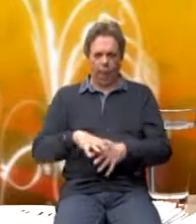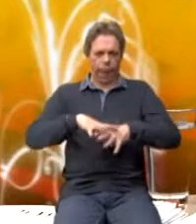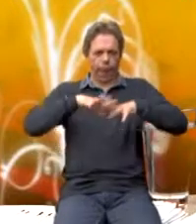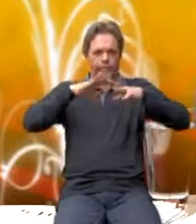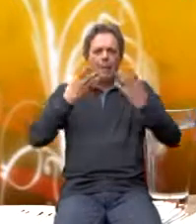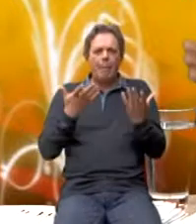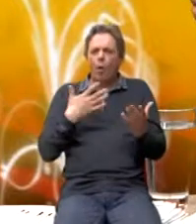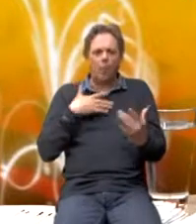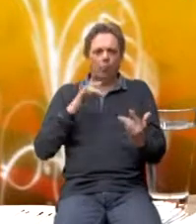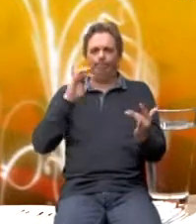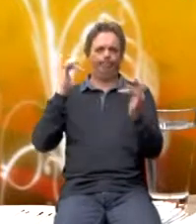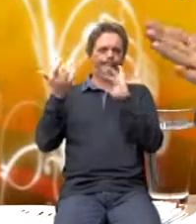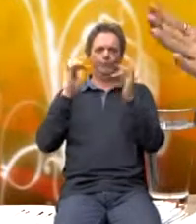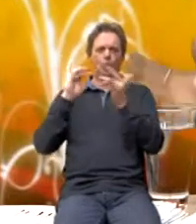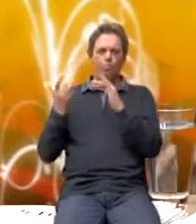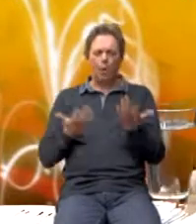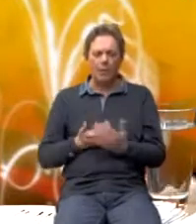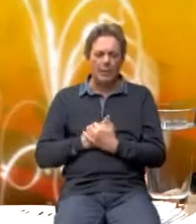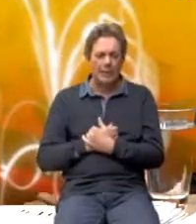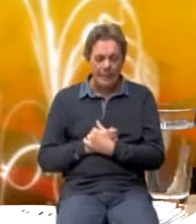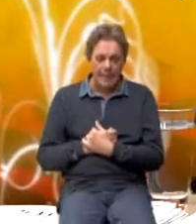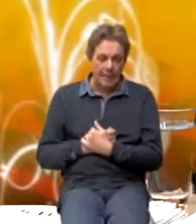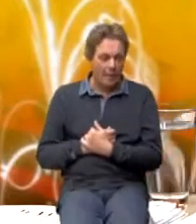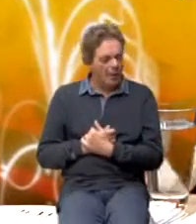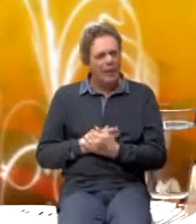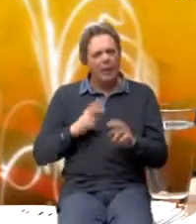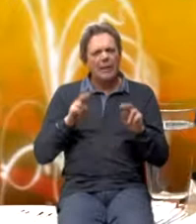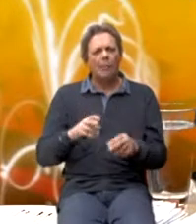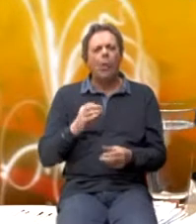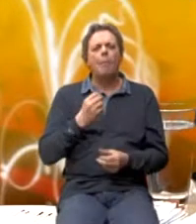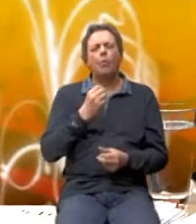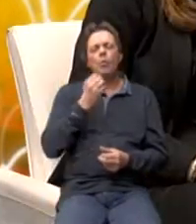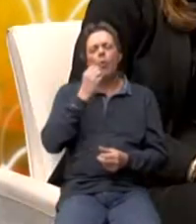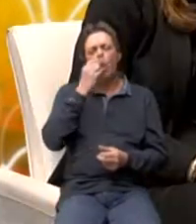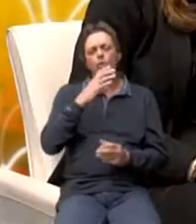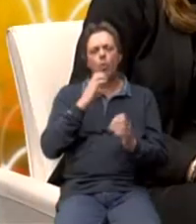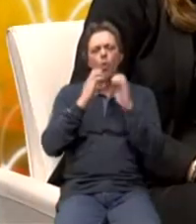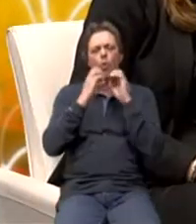jednu kontradiktornost u smjernicama za prehrane. Zapravo imamo lošu komunikaciju